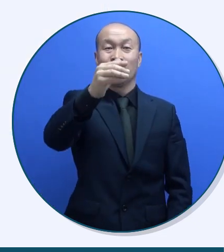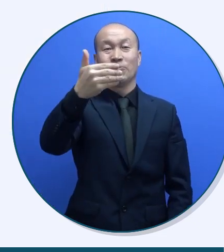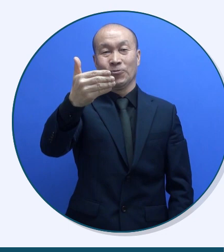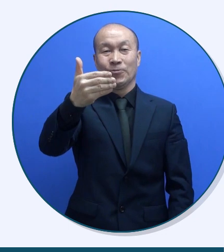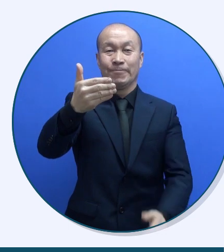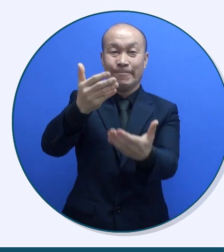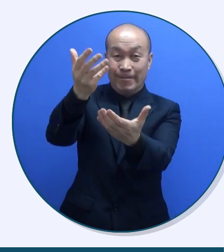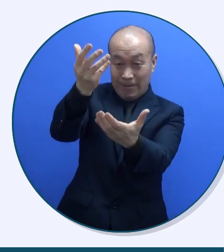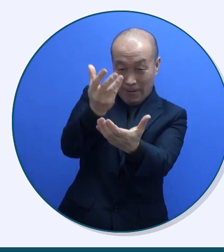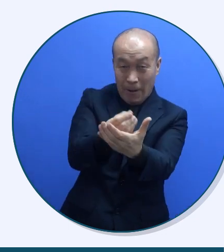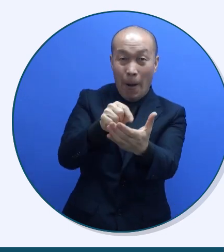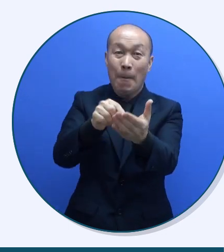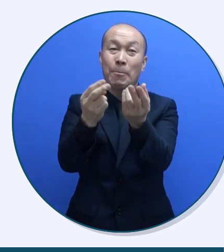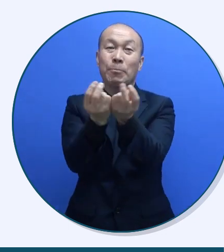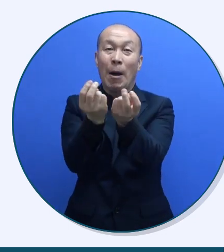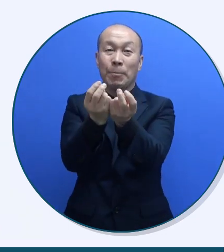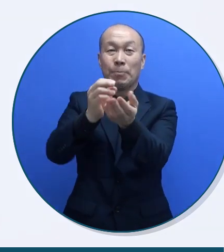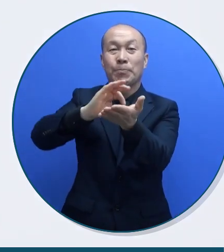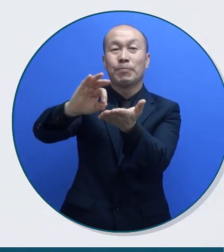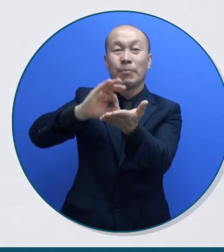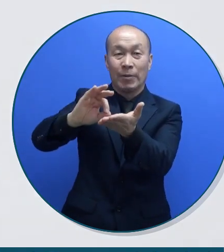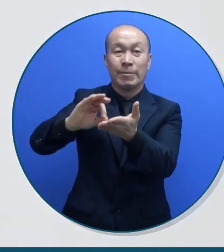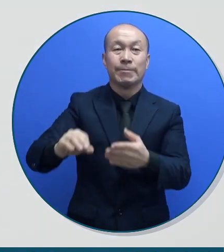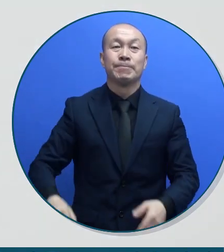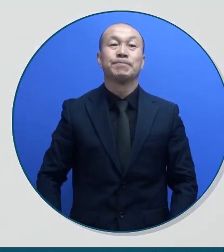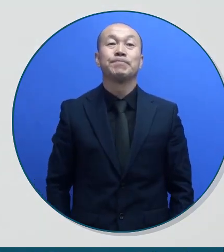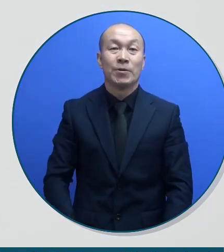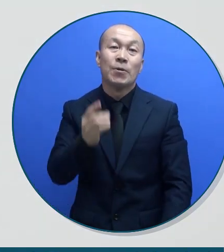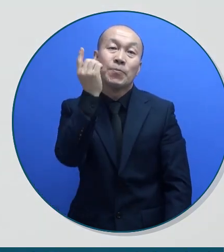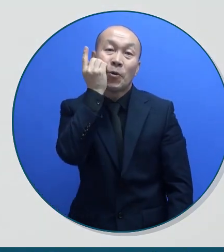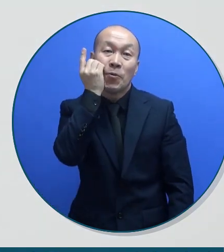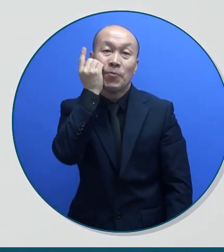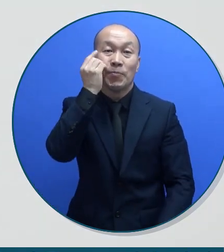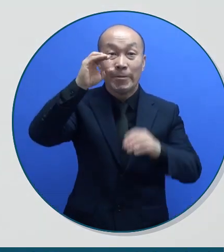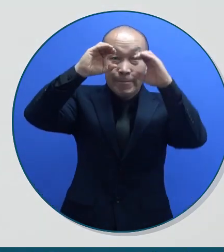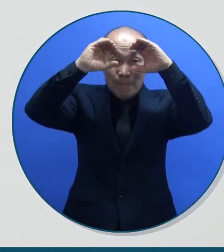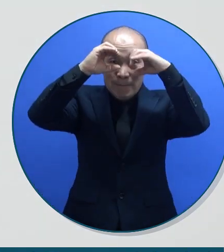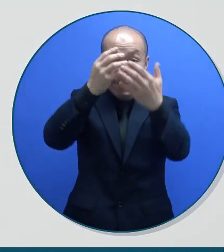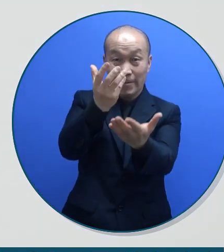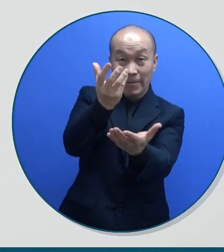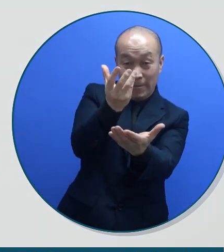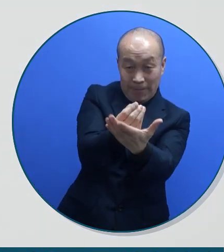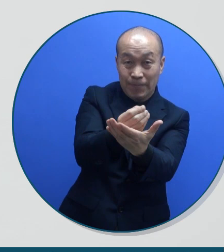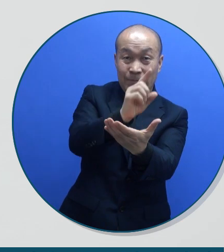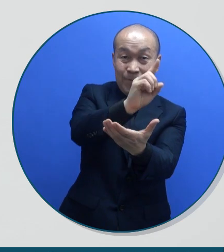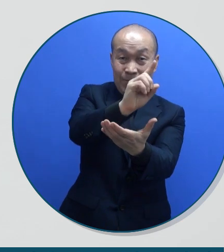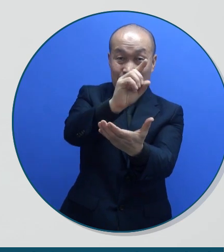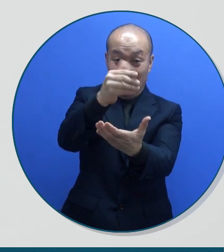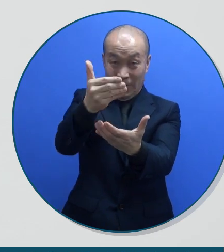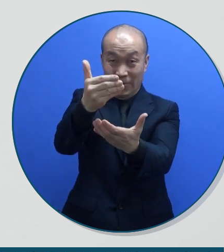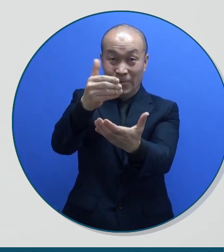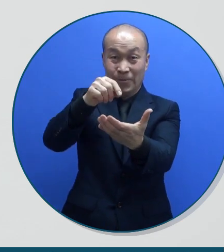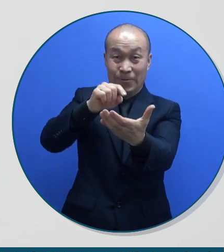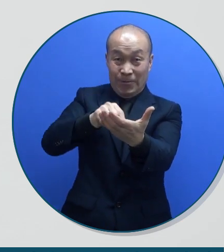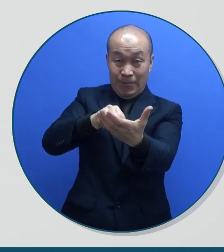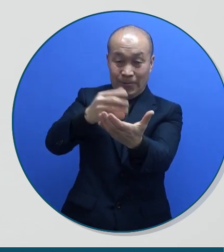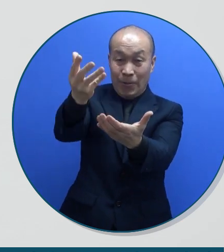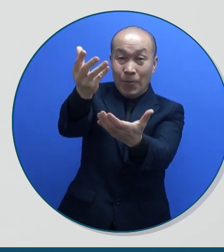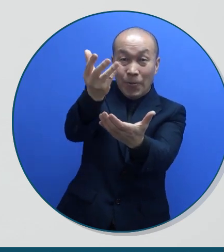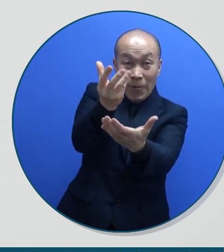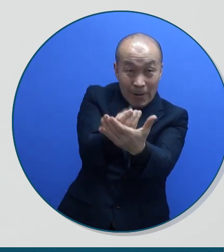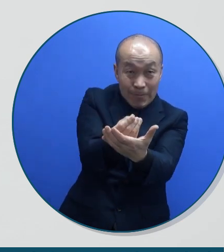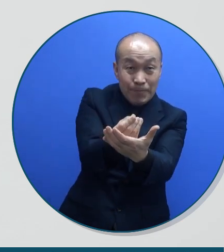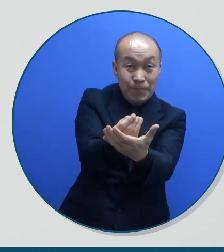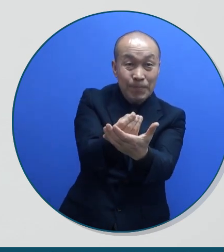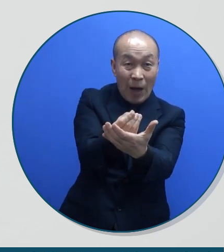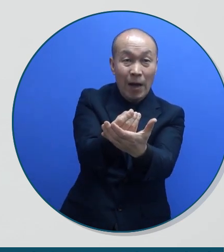어플 사용하는 방법은 다음과 같습니다. 먼저 핸드폰에서 플레이스토어나 원스토어를 통해 119